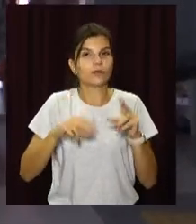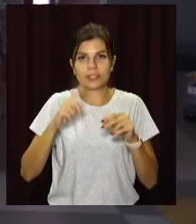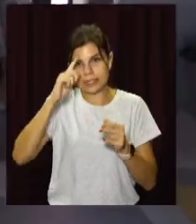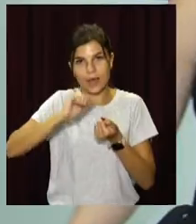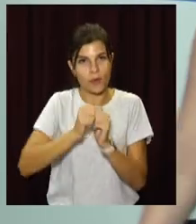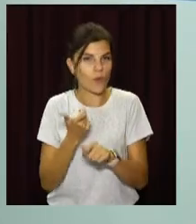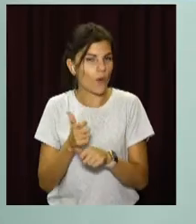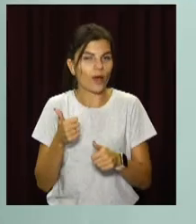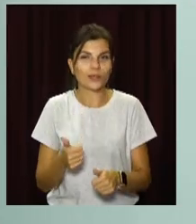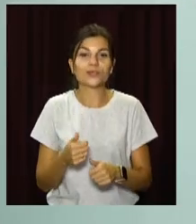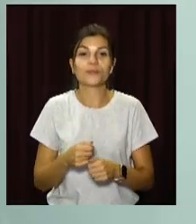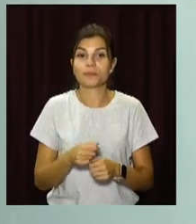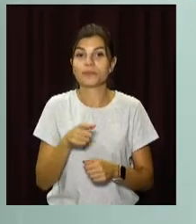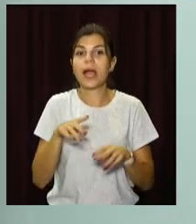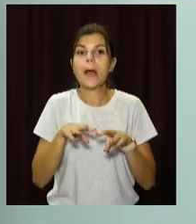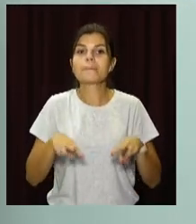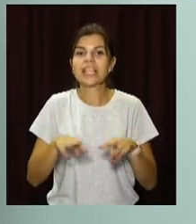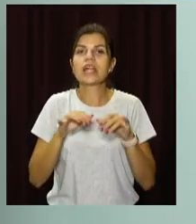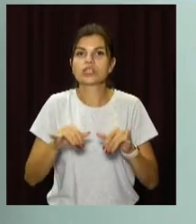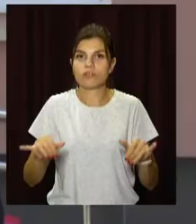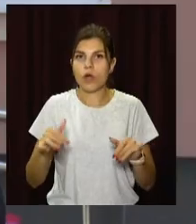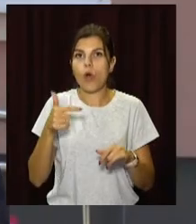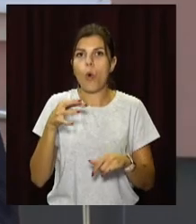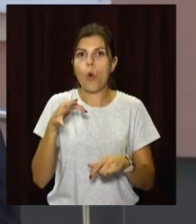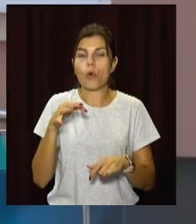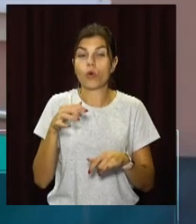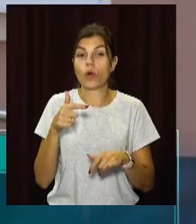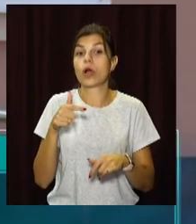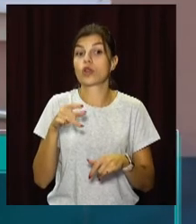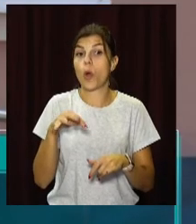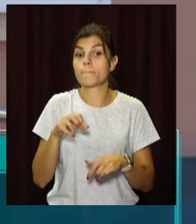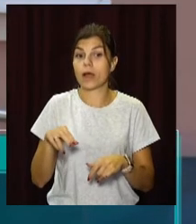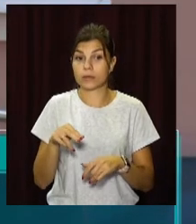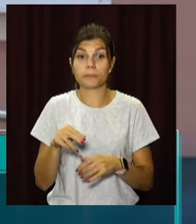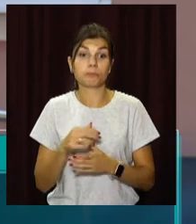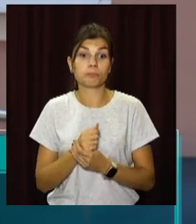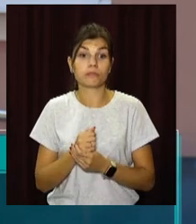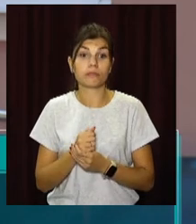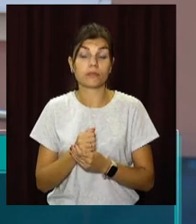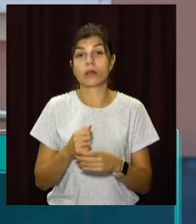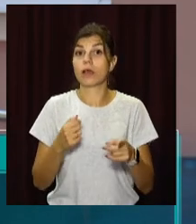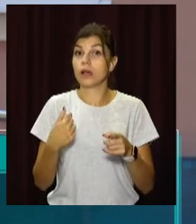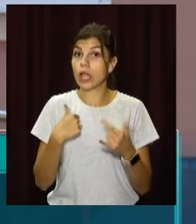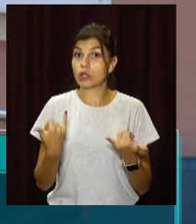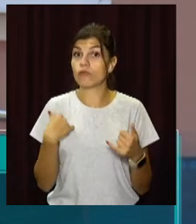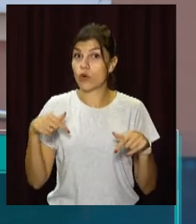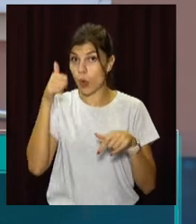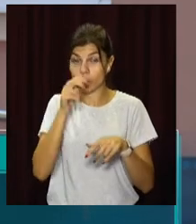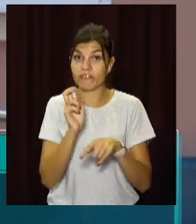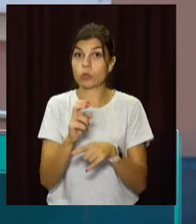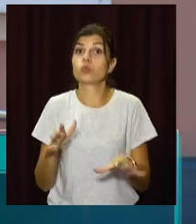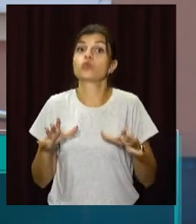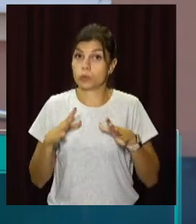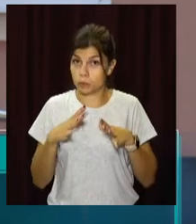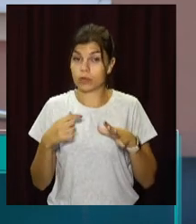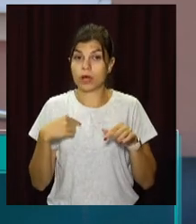Маріїнської гімназії і міністр розвитку громад та територій. В цьому році я вже відвідував цю школу,